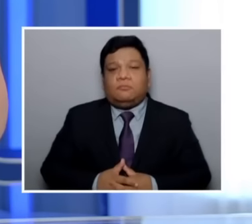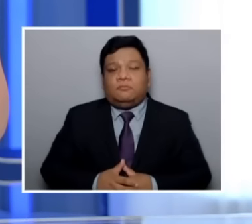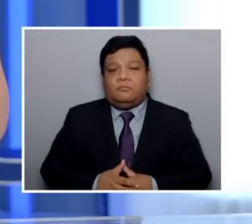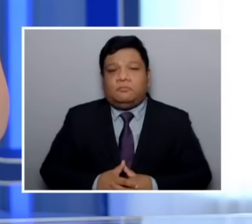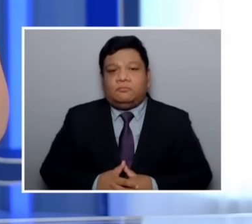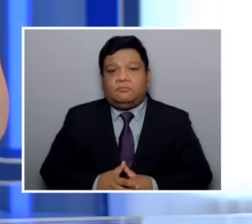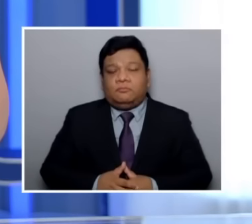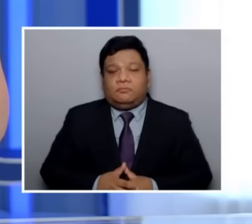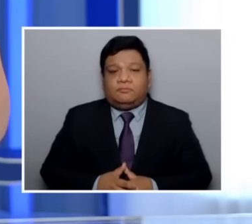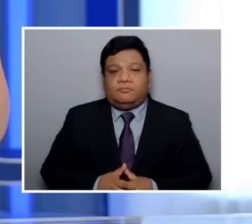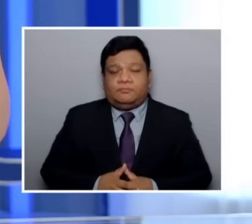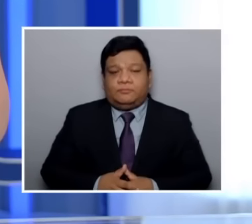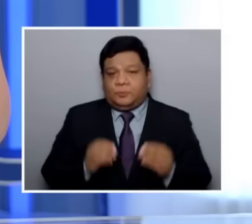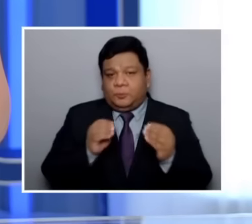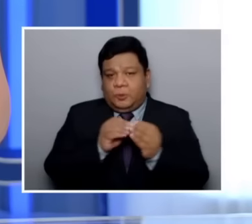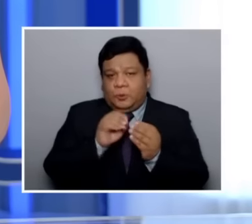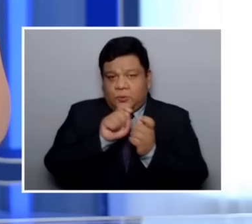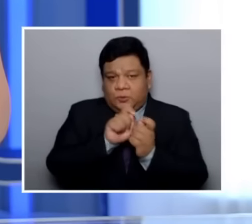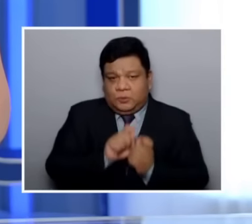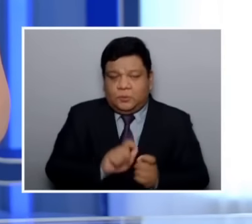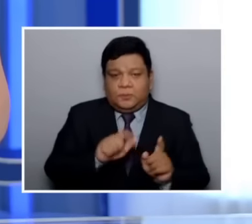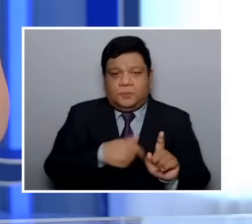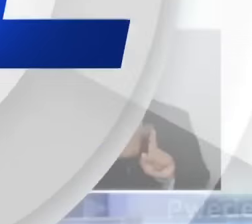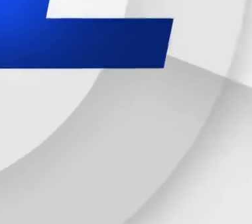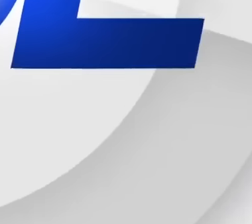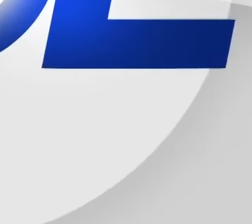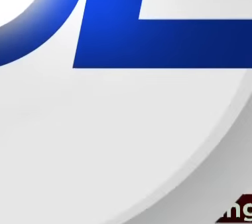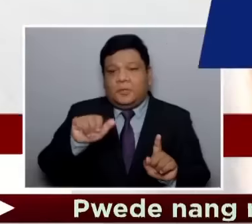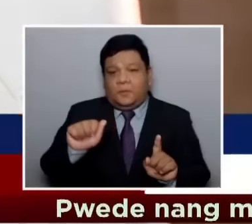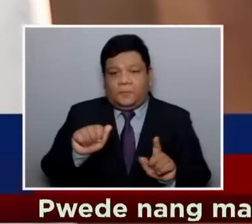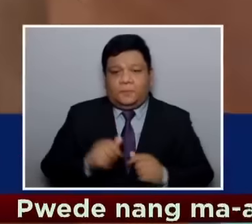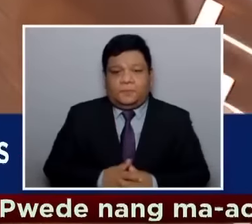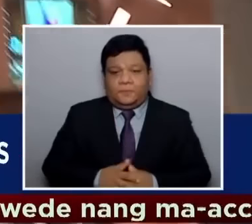Malacanang. Nagpapatrol, Pia Gutierrez.